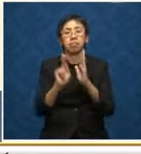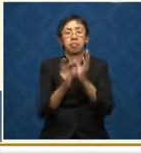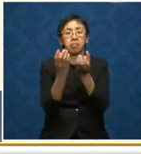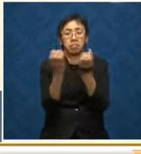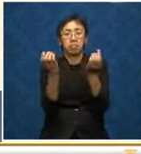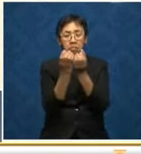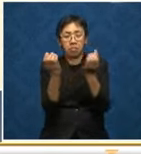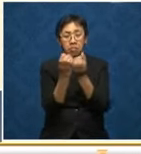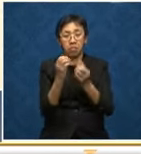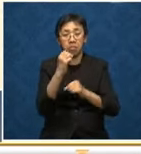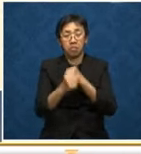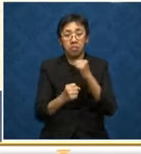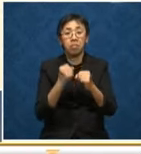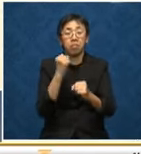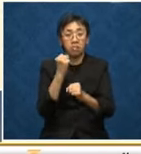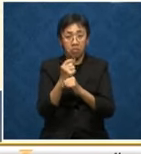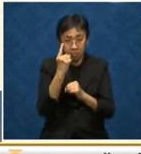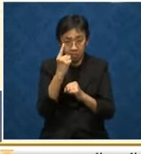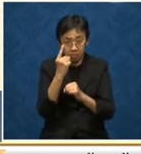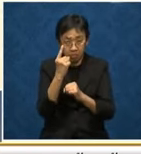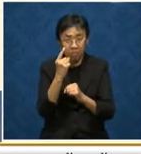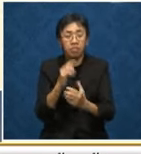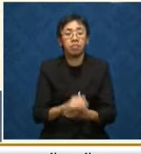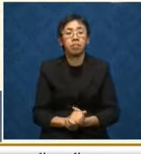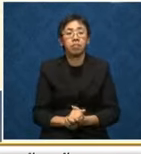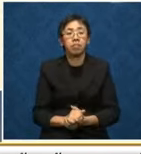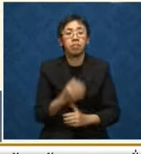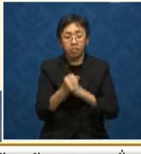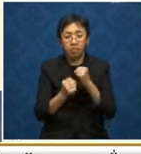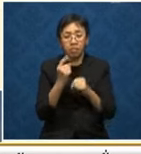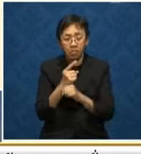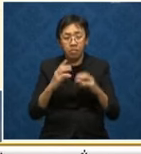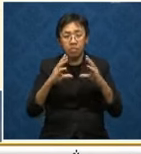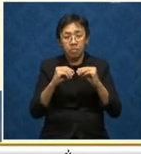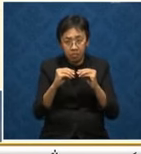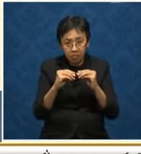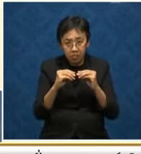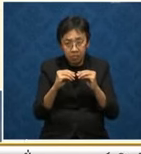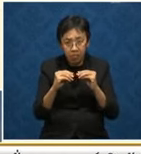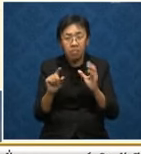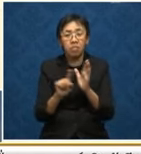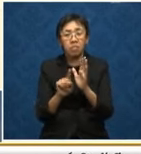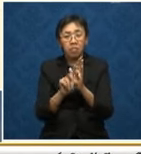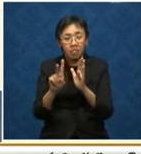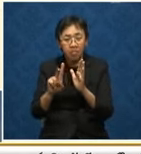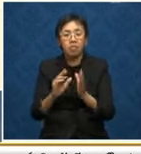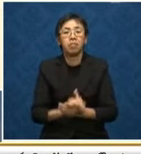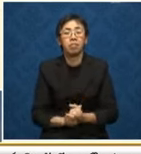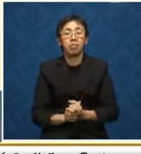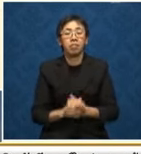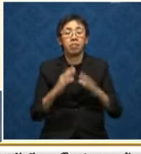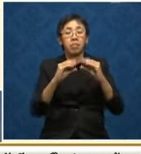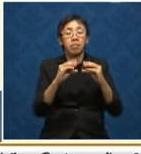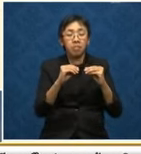าในปีหนึ่งนะครับต้องมีสมัยประชุม2สมัยสมัย